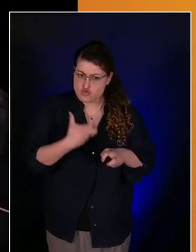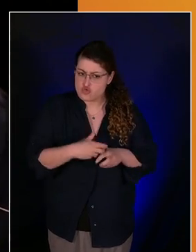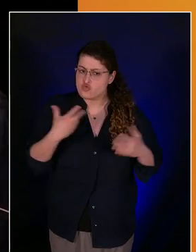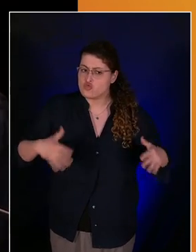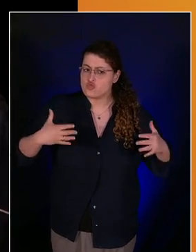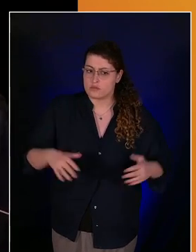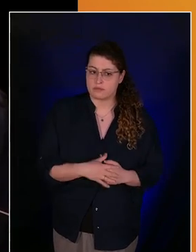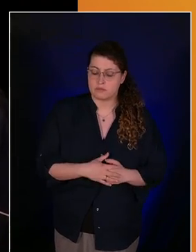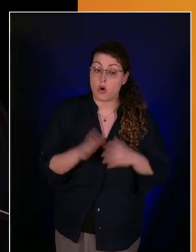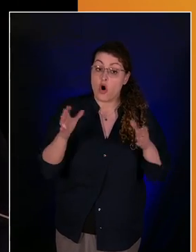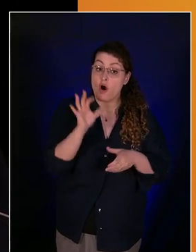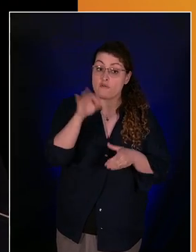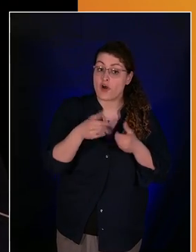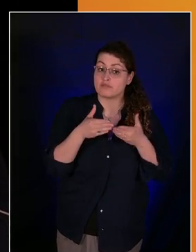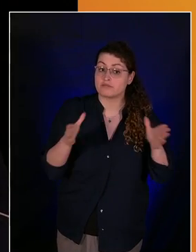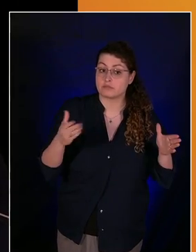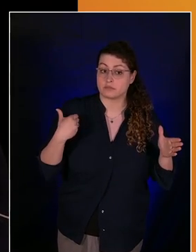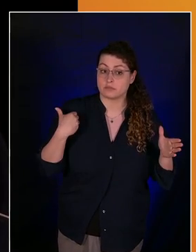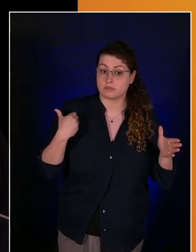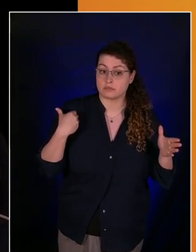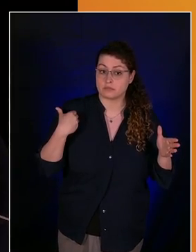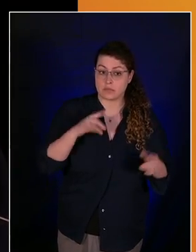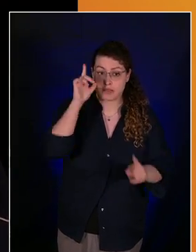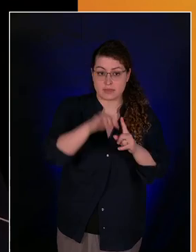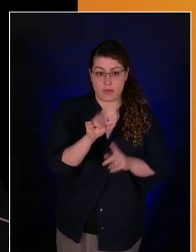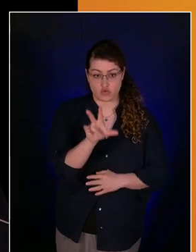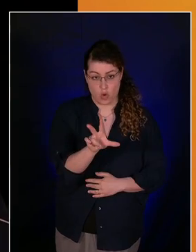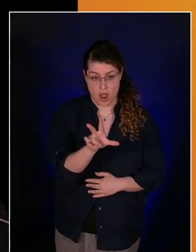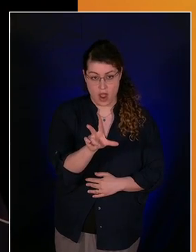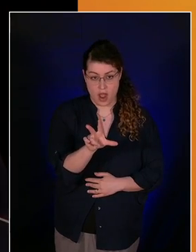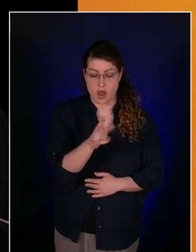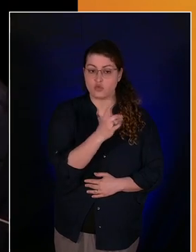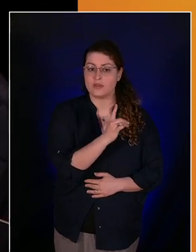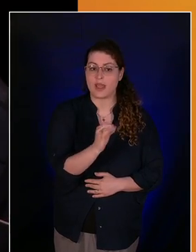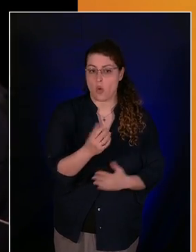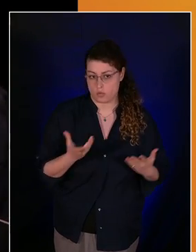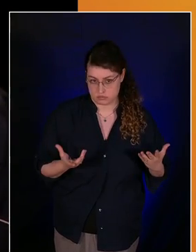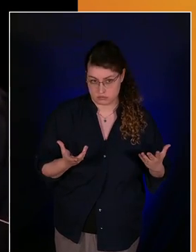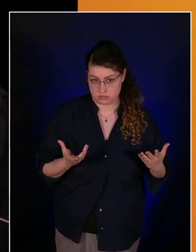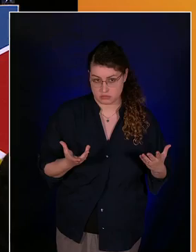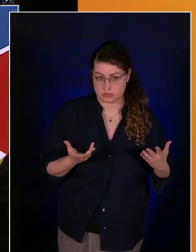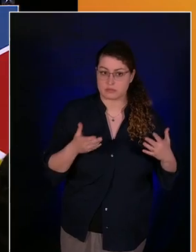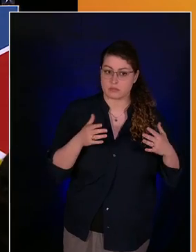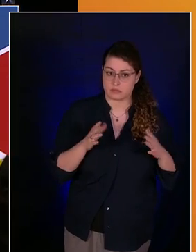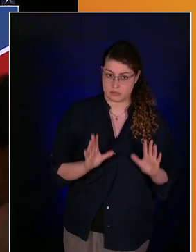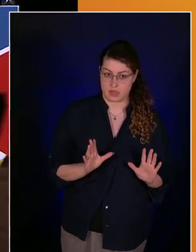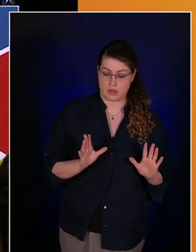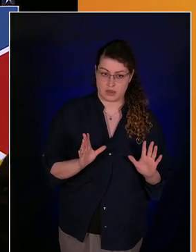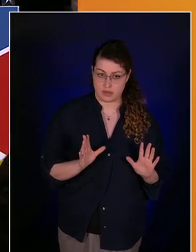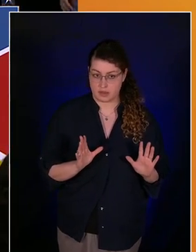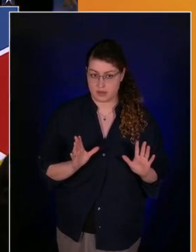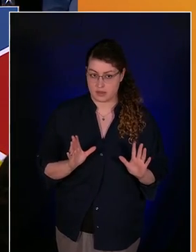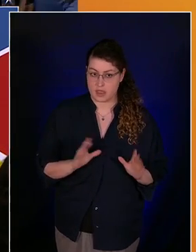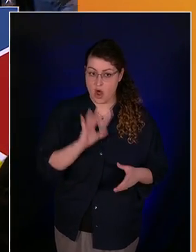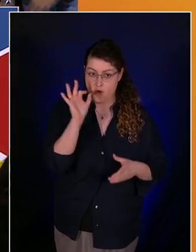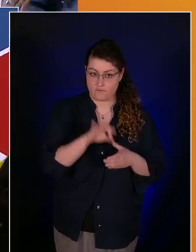vote ouais on avait ouvert le vote sur le thème 3 donc du document d'adapation j'annonce que le thème le